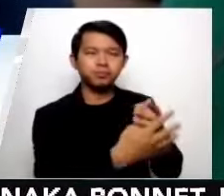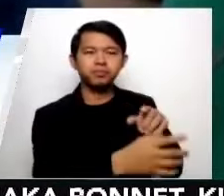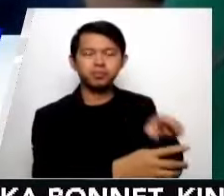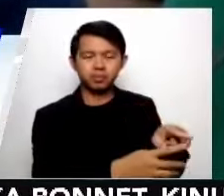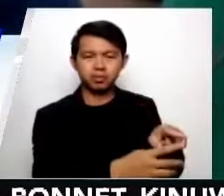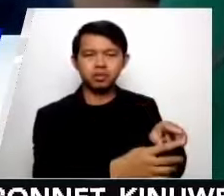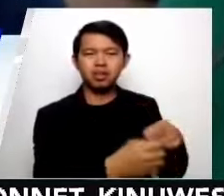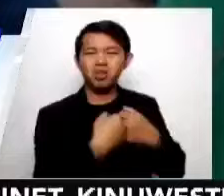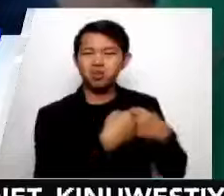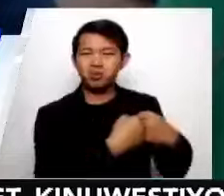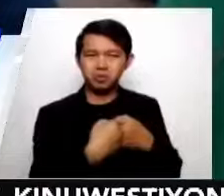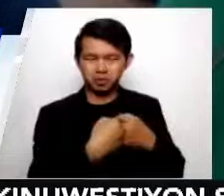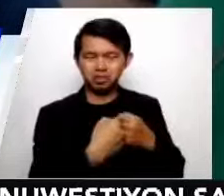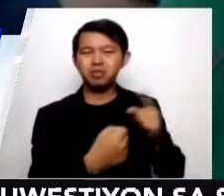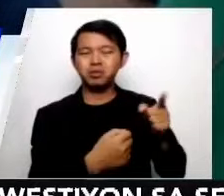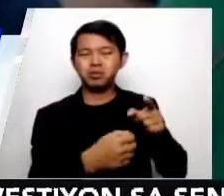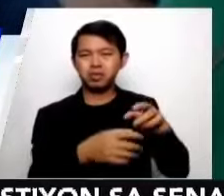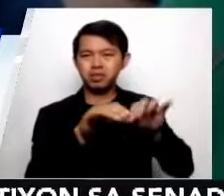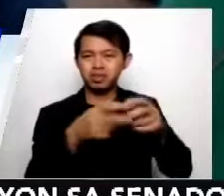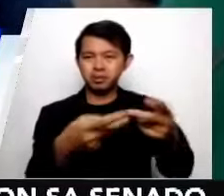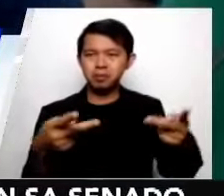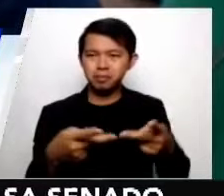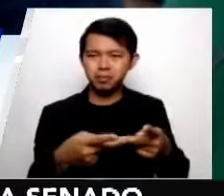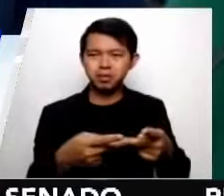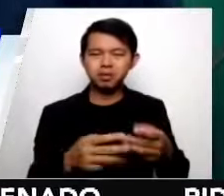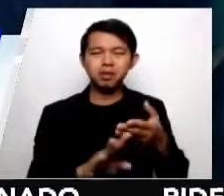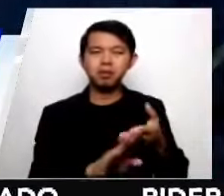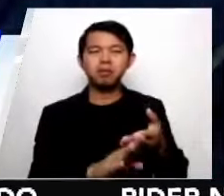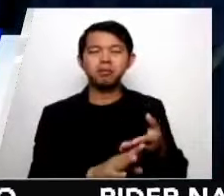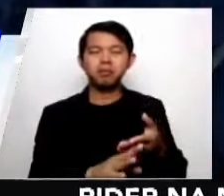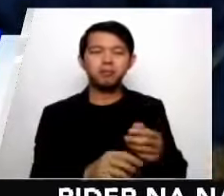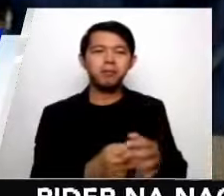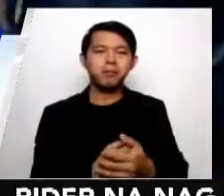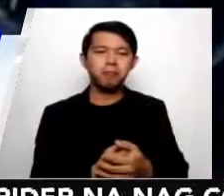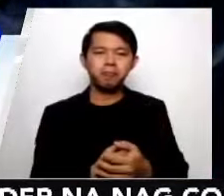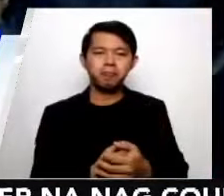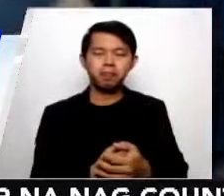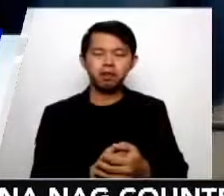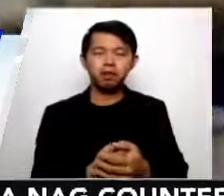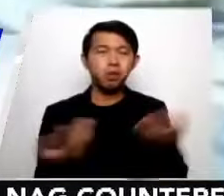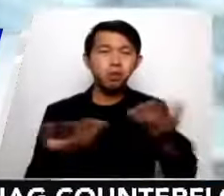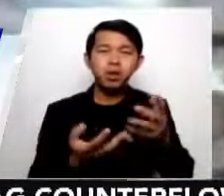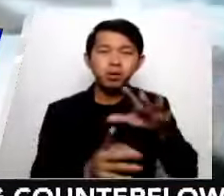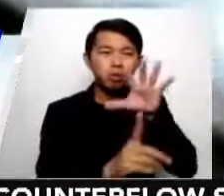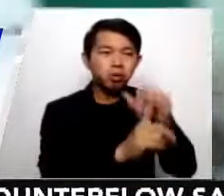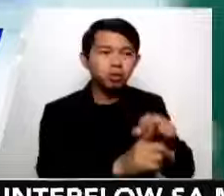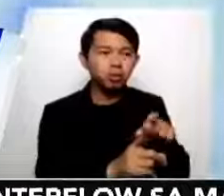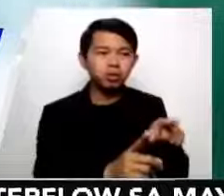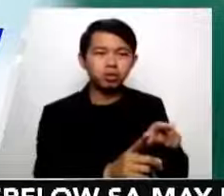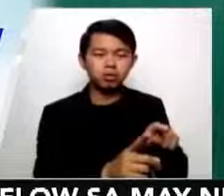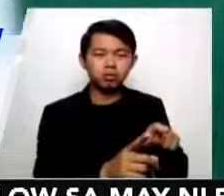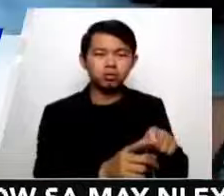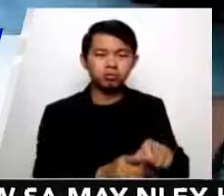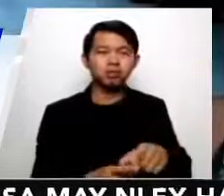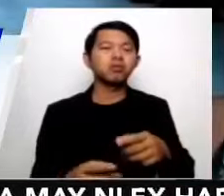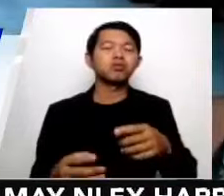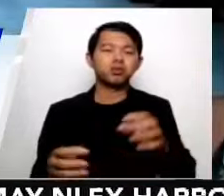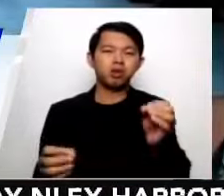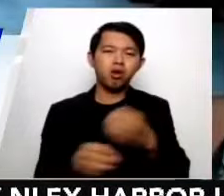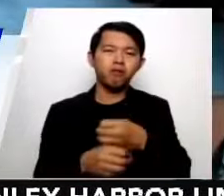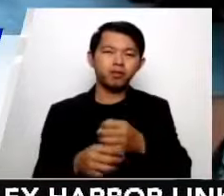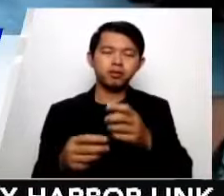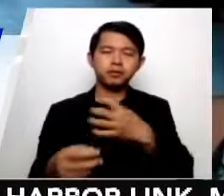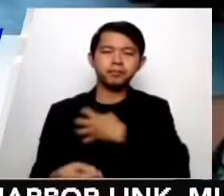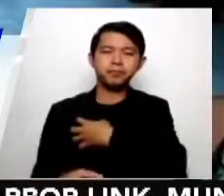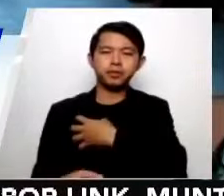sir. Sa ano totoo? Diyan kayo hinuli sa unahan o sa istasyon? Sa istasyon po. Pumayag sumailalim